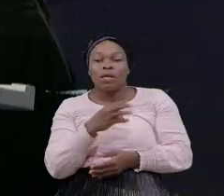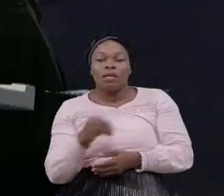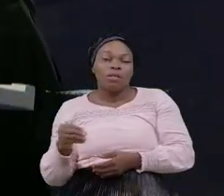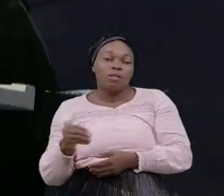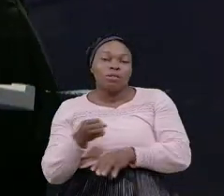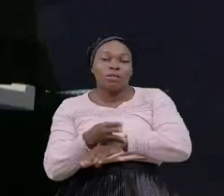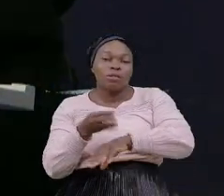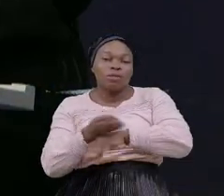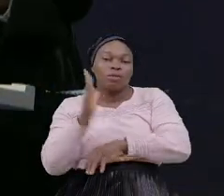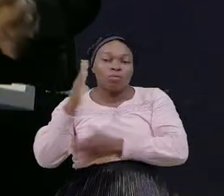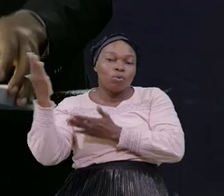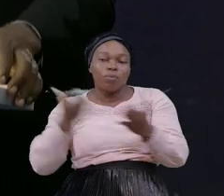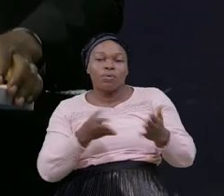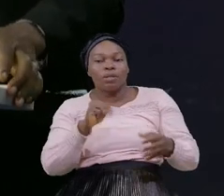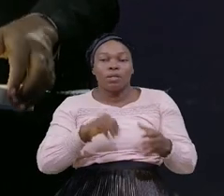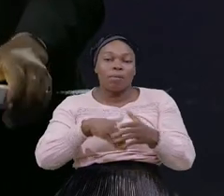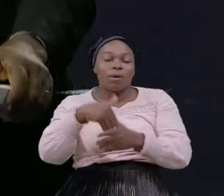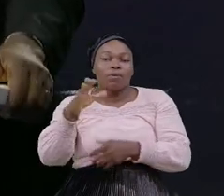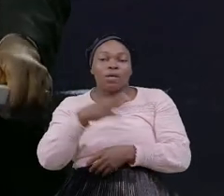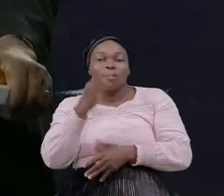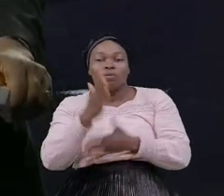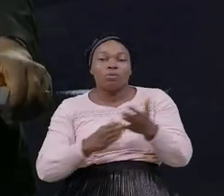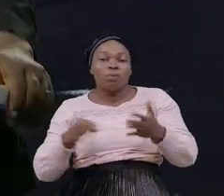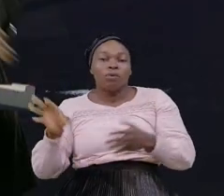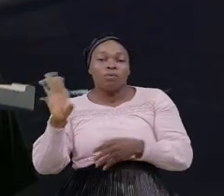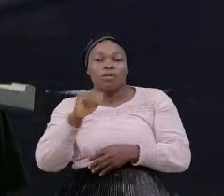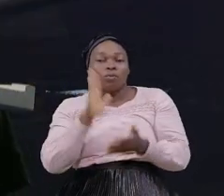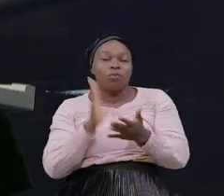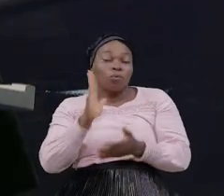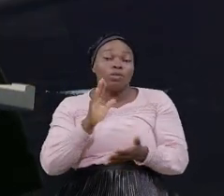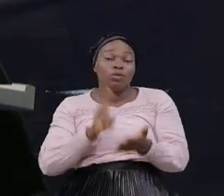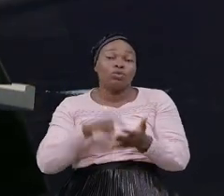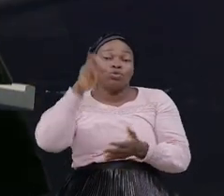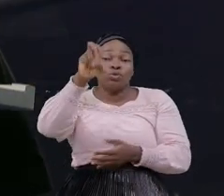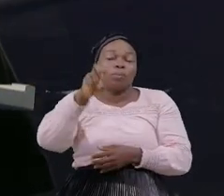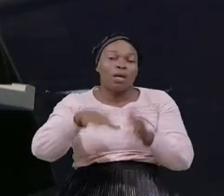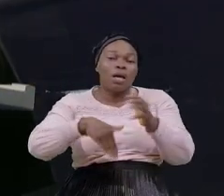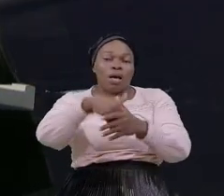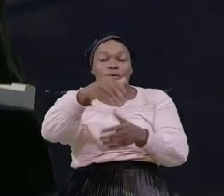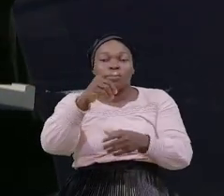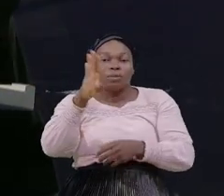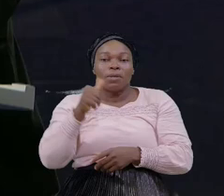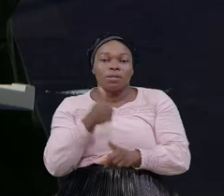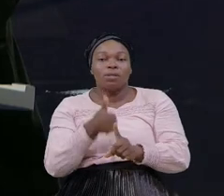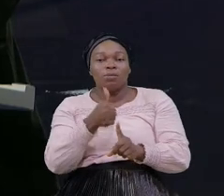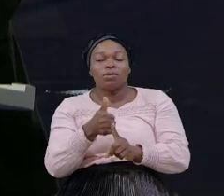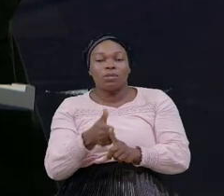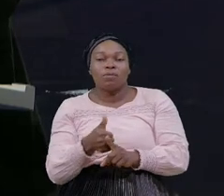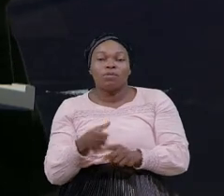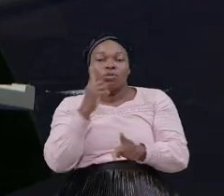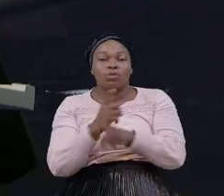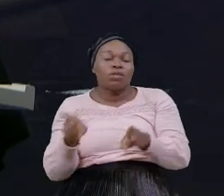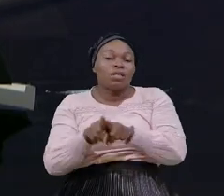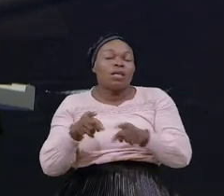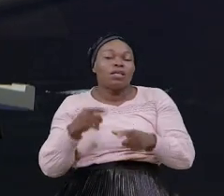faire sortir les gens. Certains vont bondir, sauter, vont commencer à courir comme hier. Cela